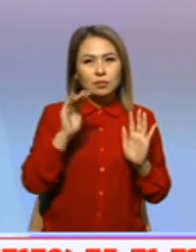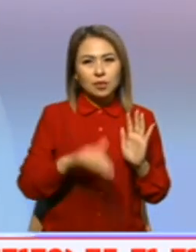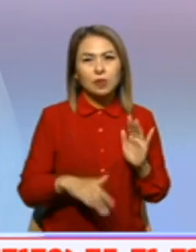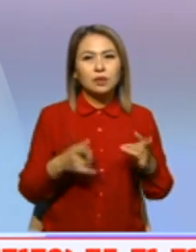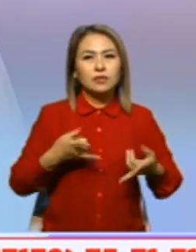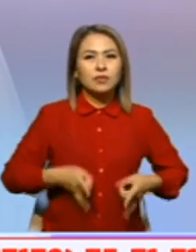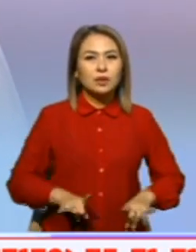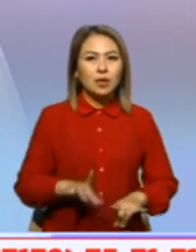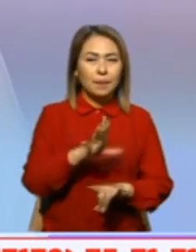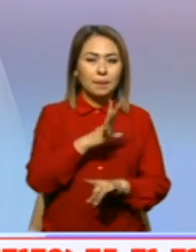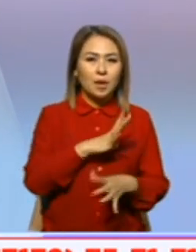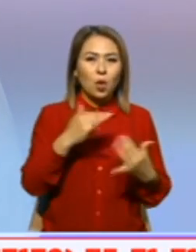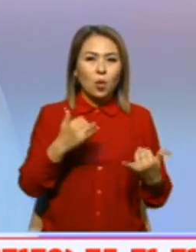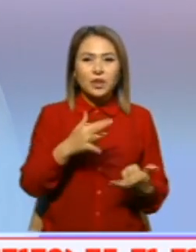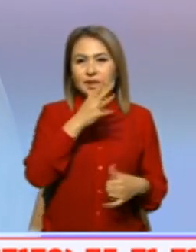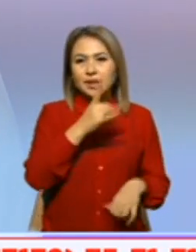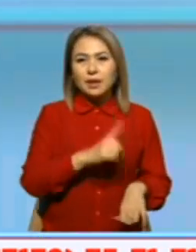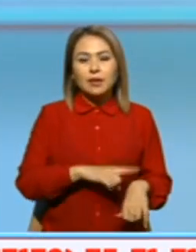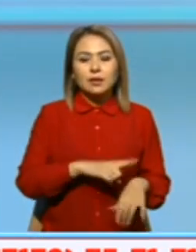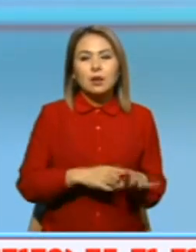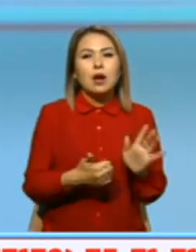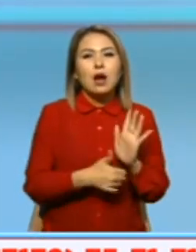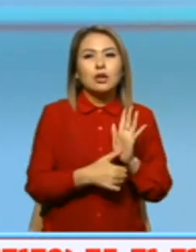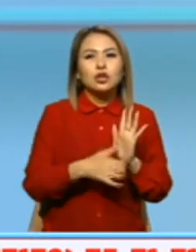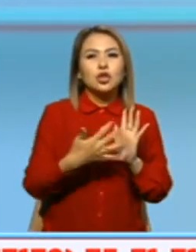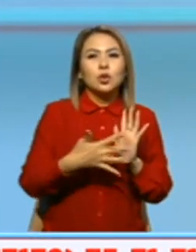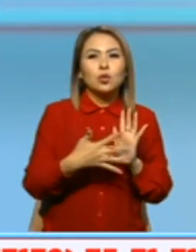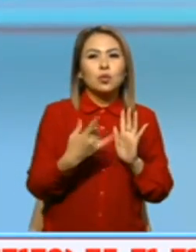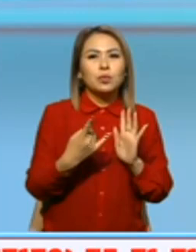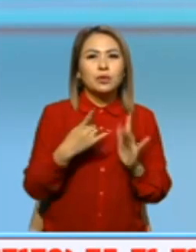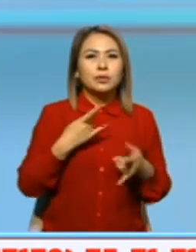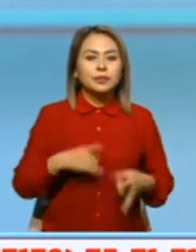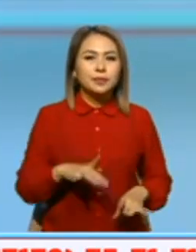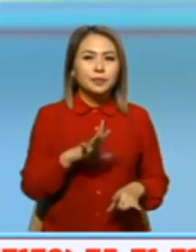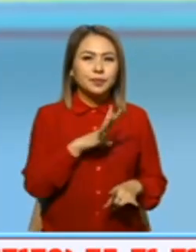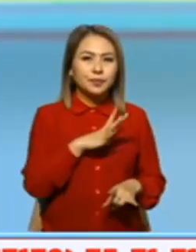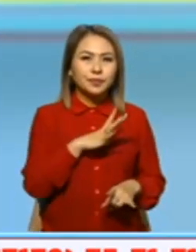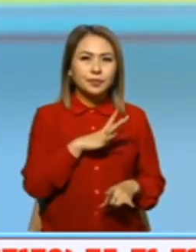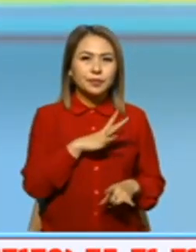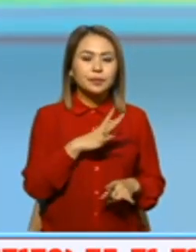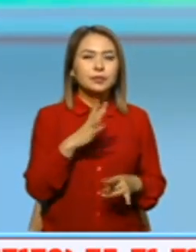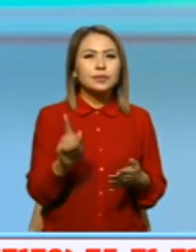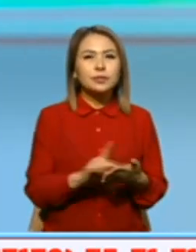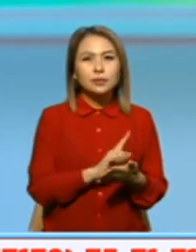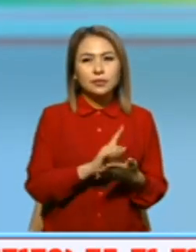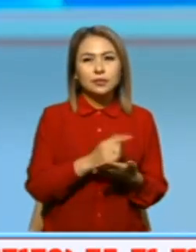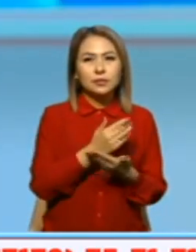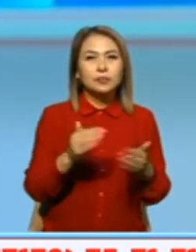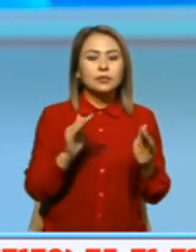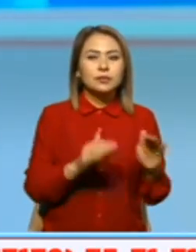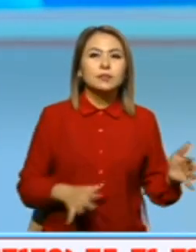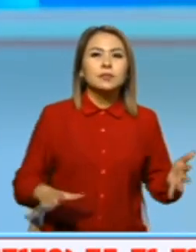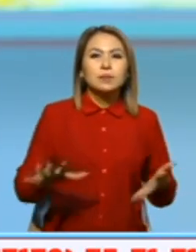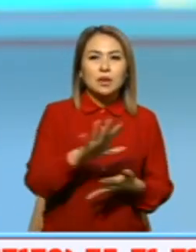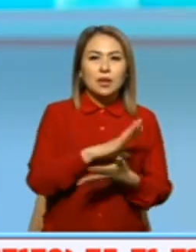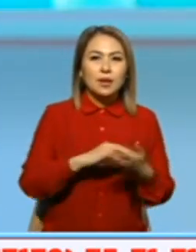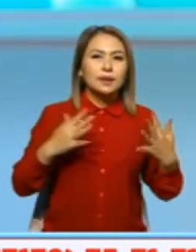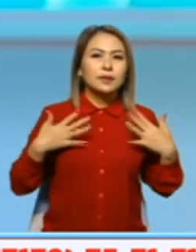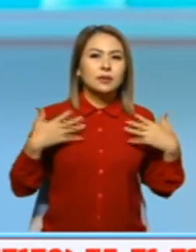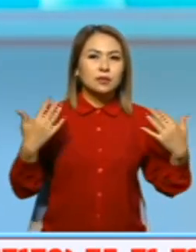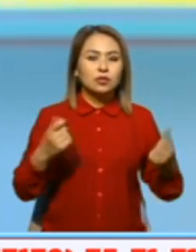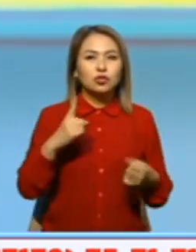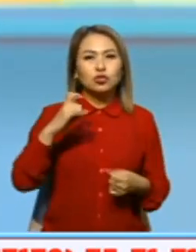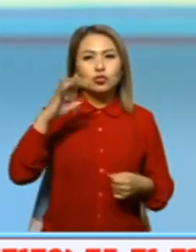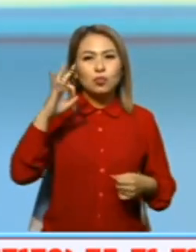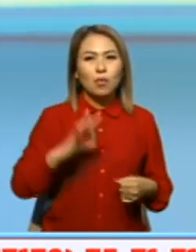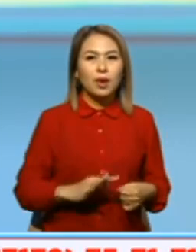келген. Бүгін осы сағатта 651 бала жарық дүние есігін ашты. Әрине, осы балалардың барлығының денсаулығы